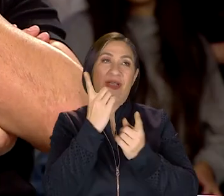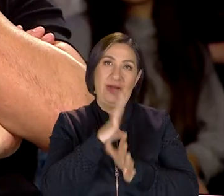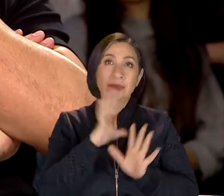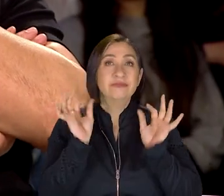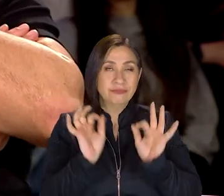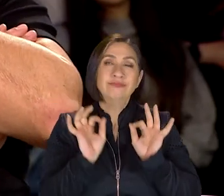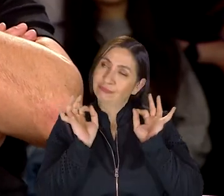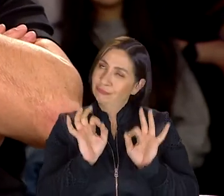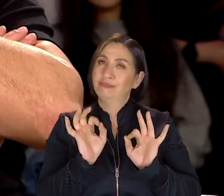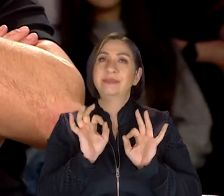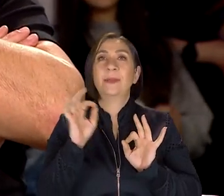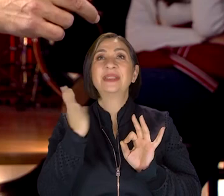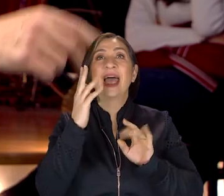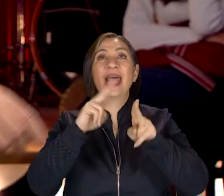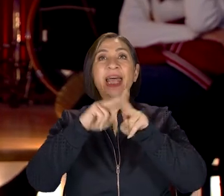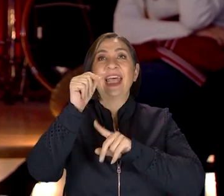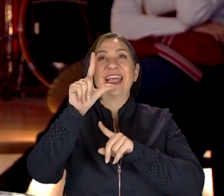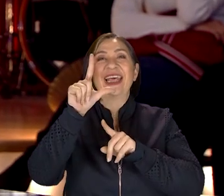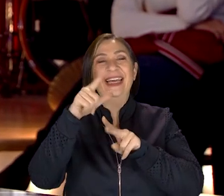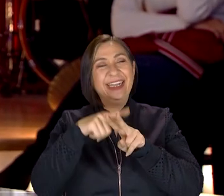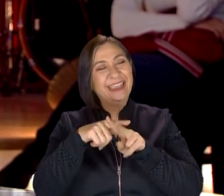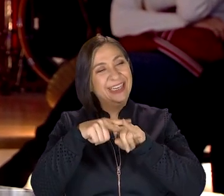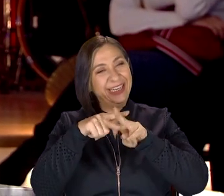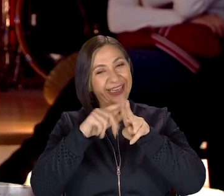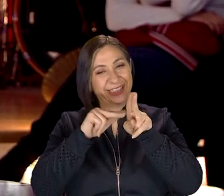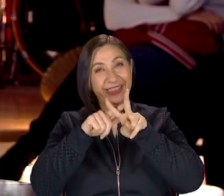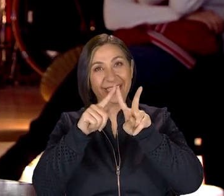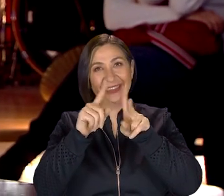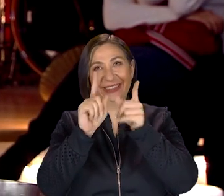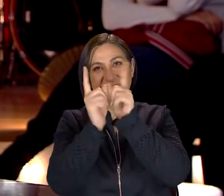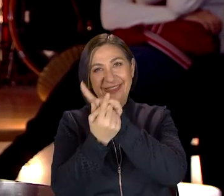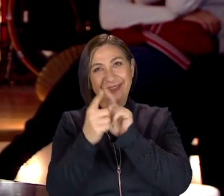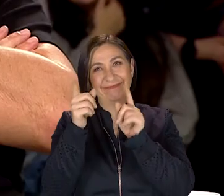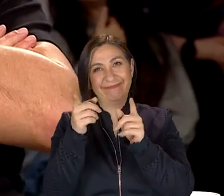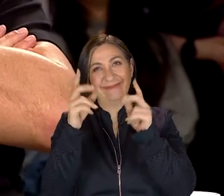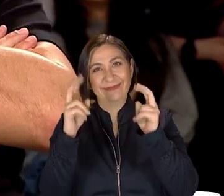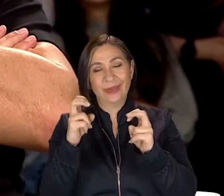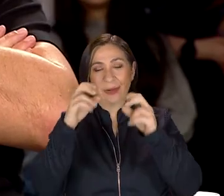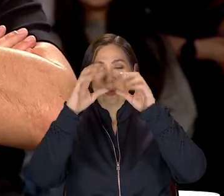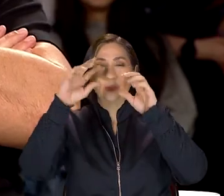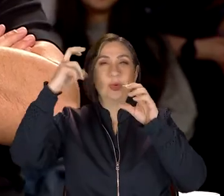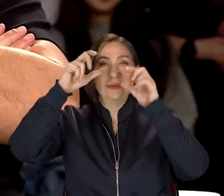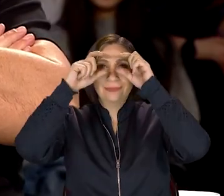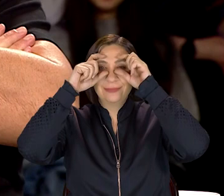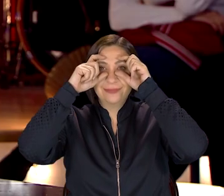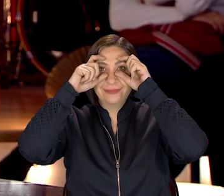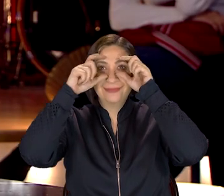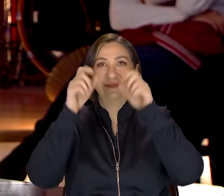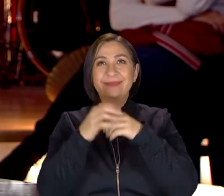Evet eyvallah. Evet. Mesela Killa Hakan birkaç ay önce senin yerinde oturuyordu. Güneş gözlükleri var.